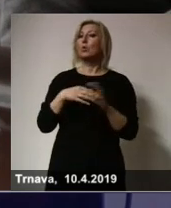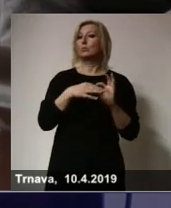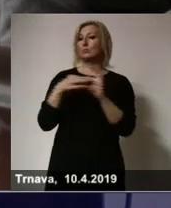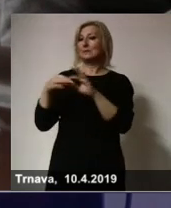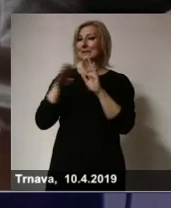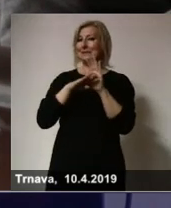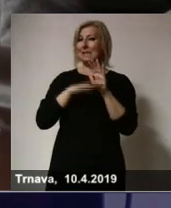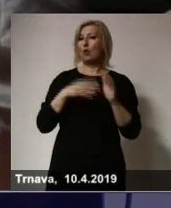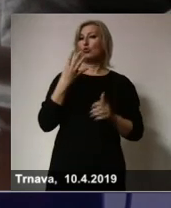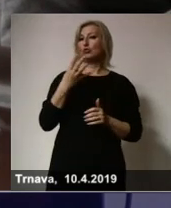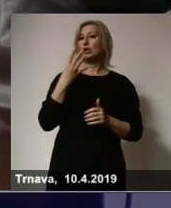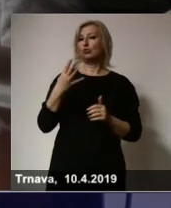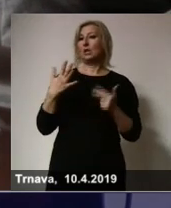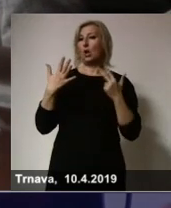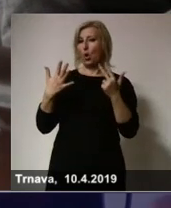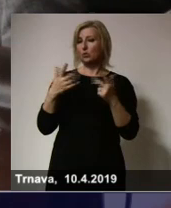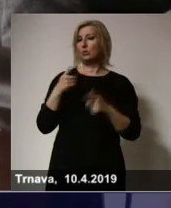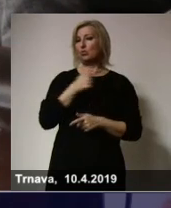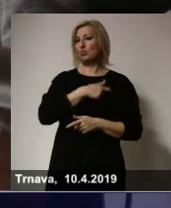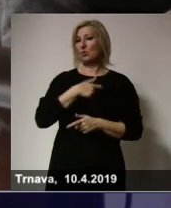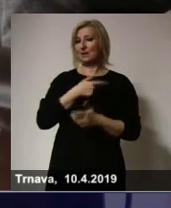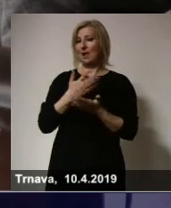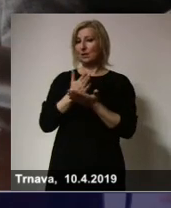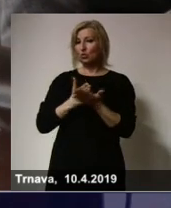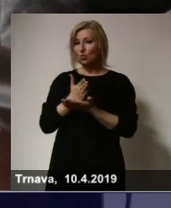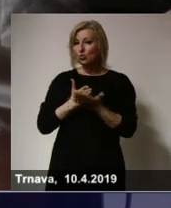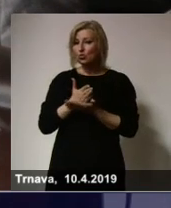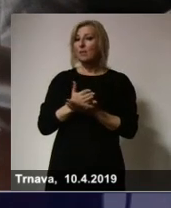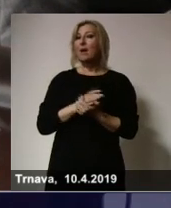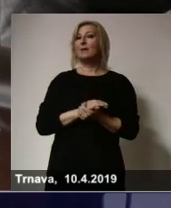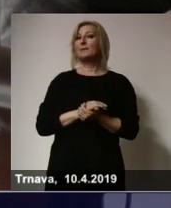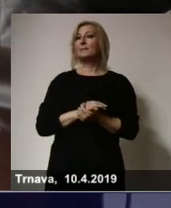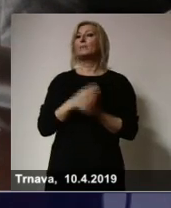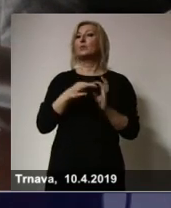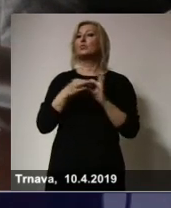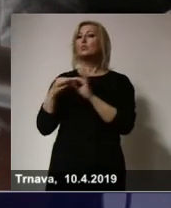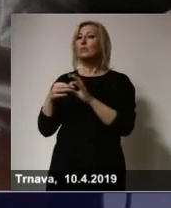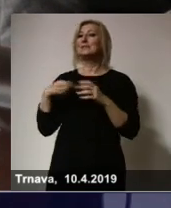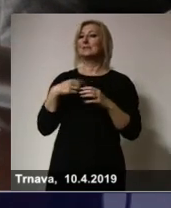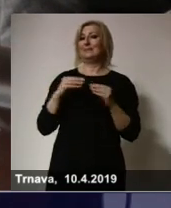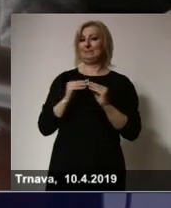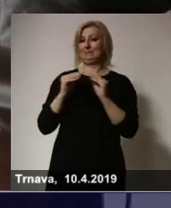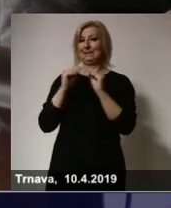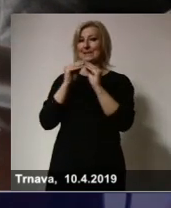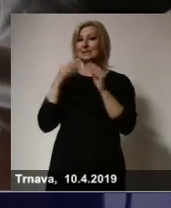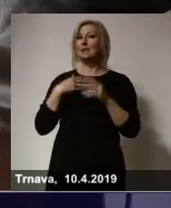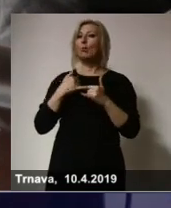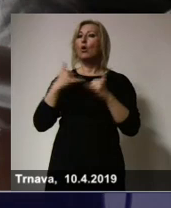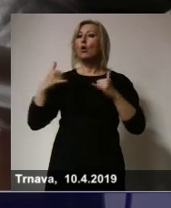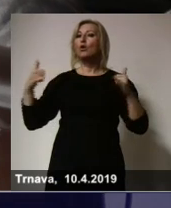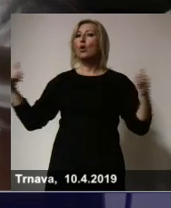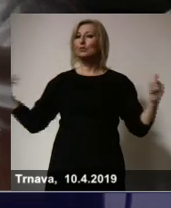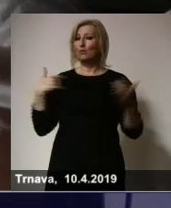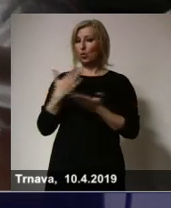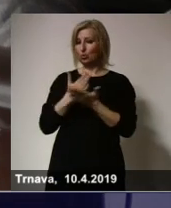448/2008 zbierky zákonov o sociálnych službách v znení neskorších predpisov a súvisia s koncepciou rozvoja sociálnych služieb TTSK, ako